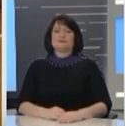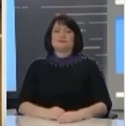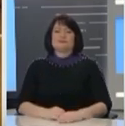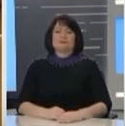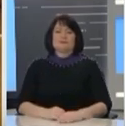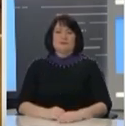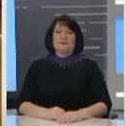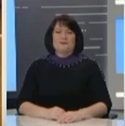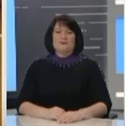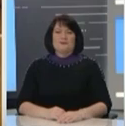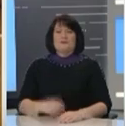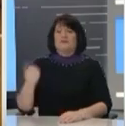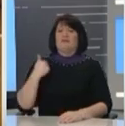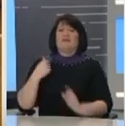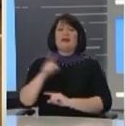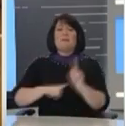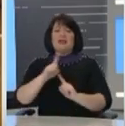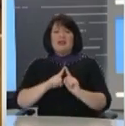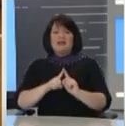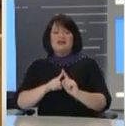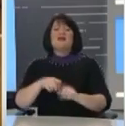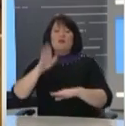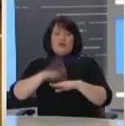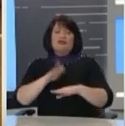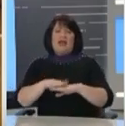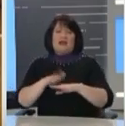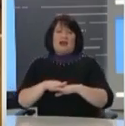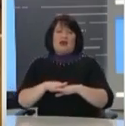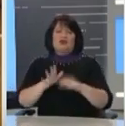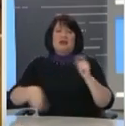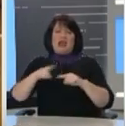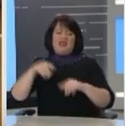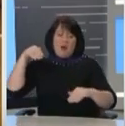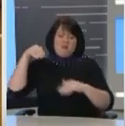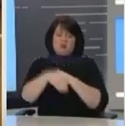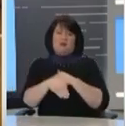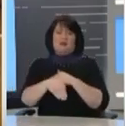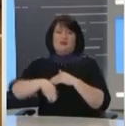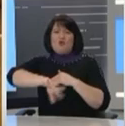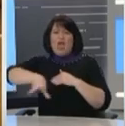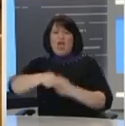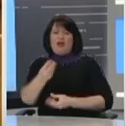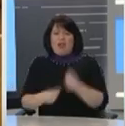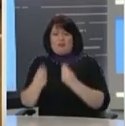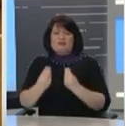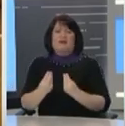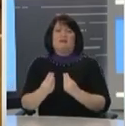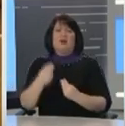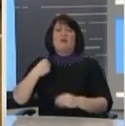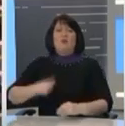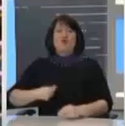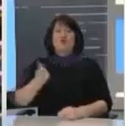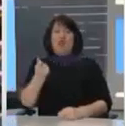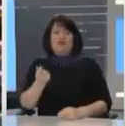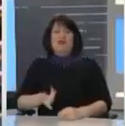αυτοί, ποιοι είναι αυτοί εδώ με ρωτούν, παρακαλώ. Είναι αυτοί που οδήγησαν τη χώρα στη χρεοκοπία, είναι αυτοί που λαιλάτισαν το δημόσιο πλούτο, είναι αυτοί